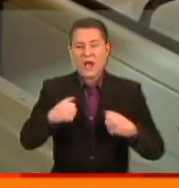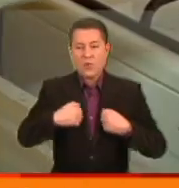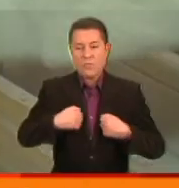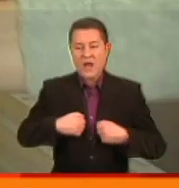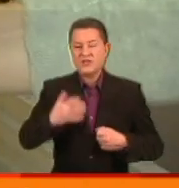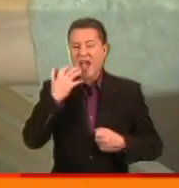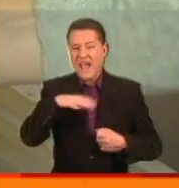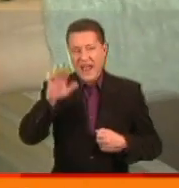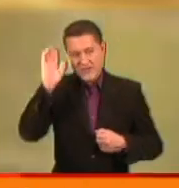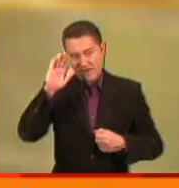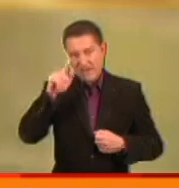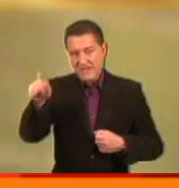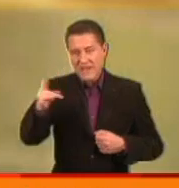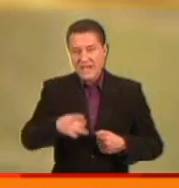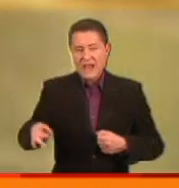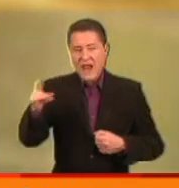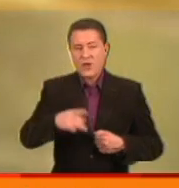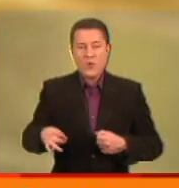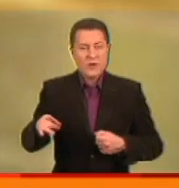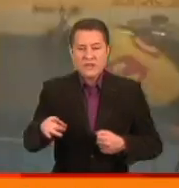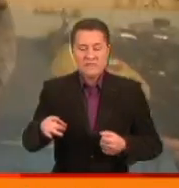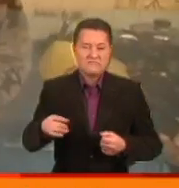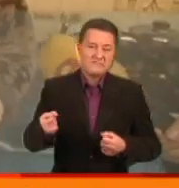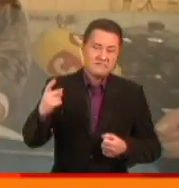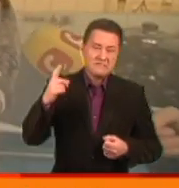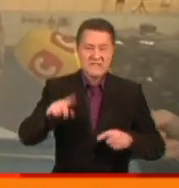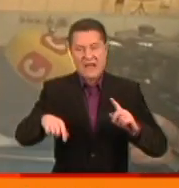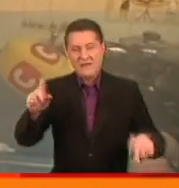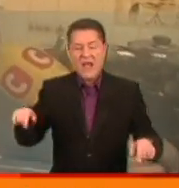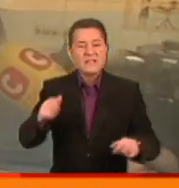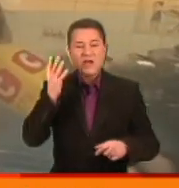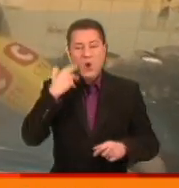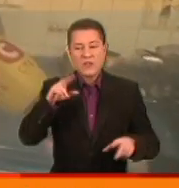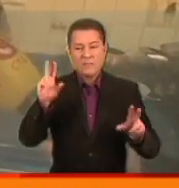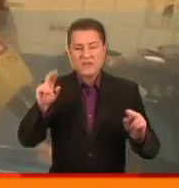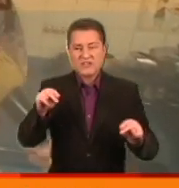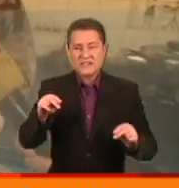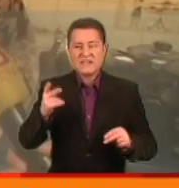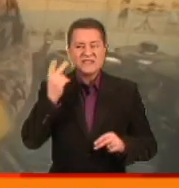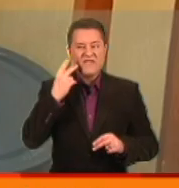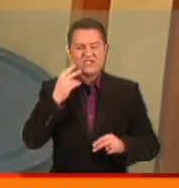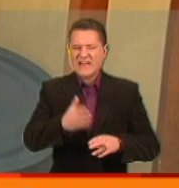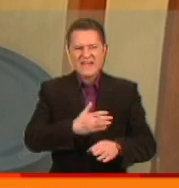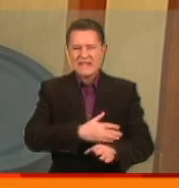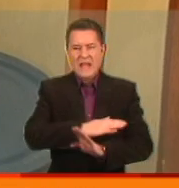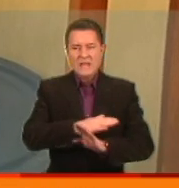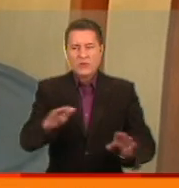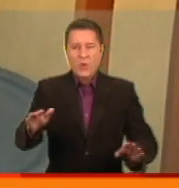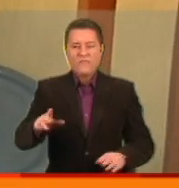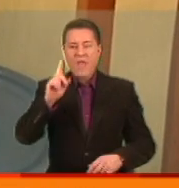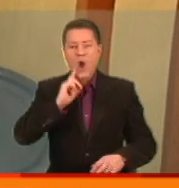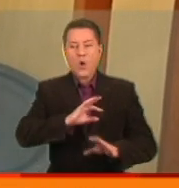купаюсь. Гаряча вода у її районі як лотерея. З'являється, коли пощастить. Завжди ненадовго. Про